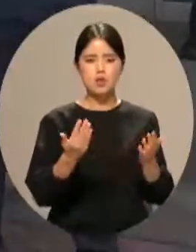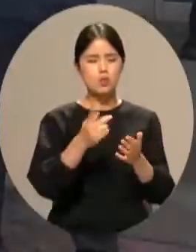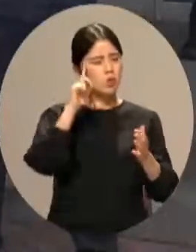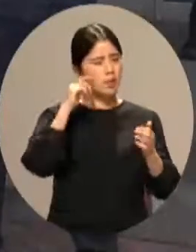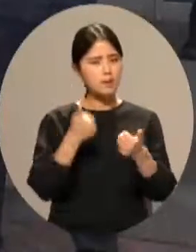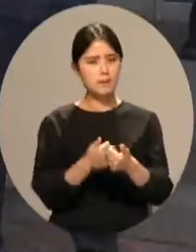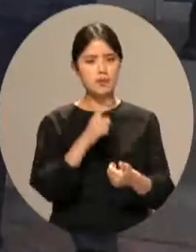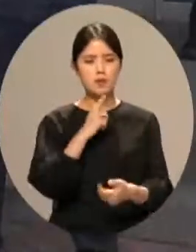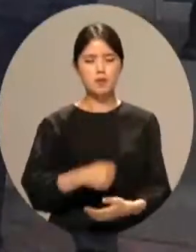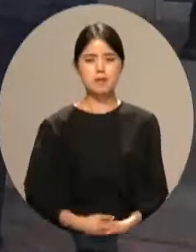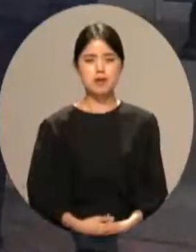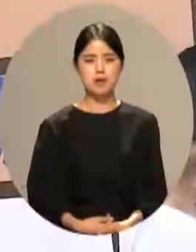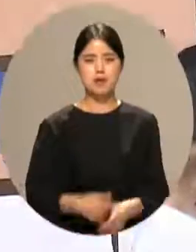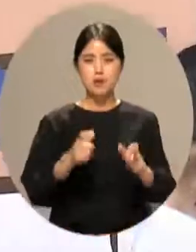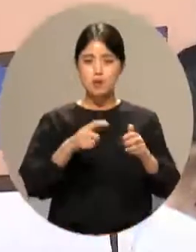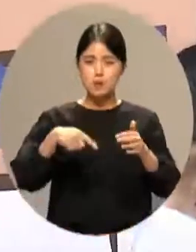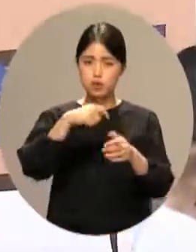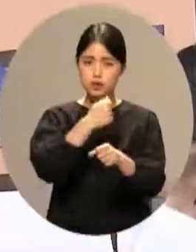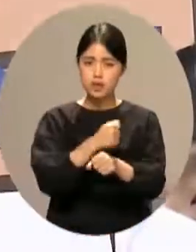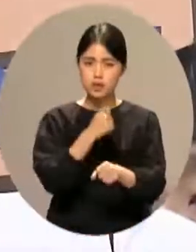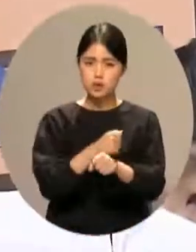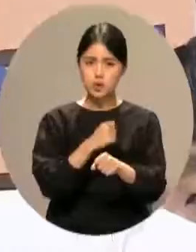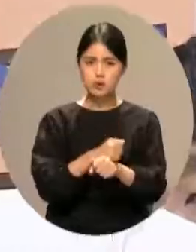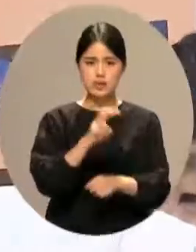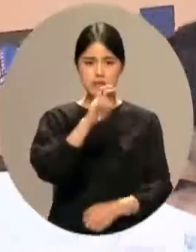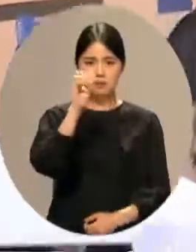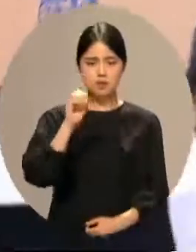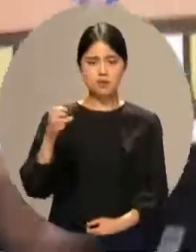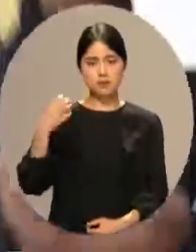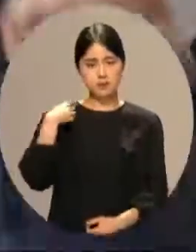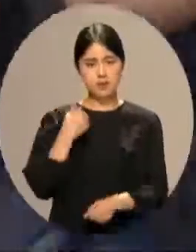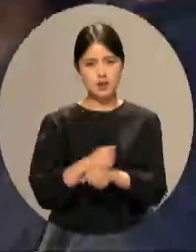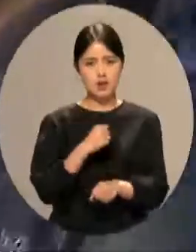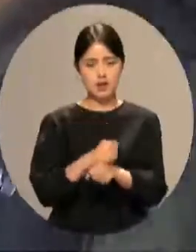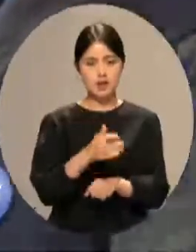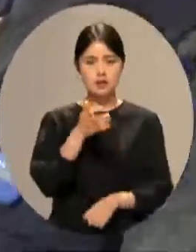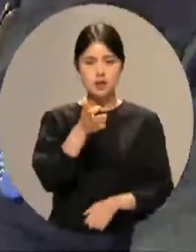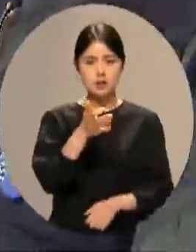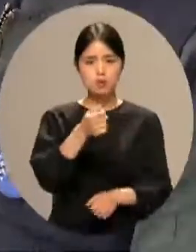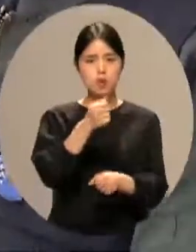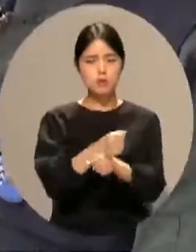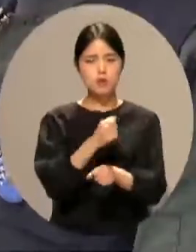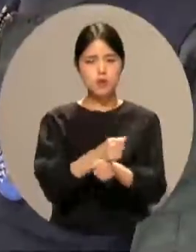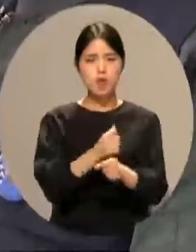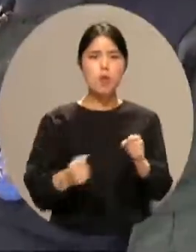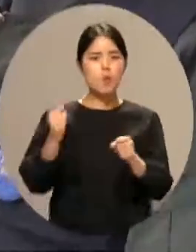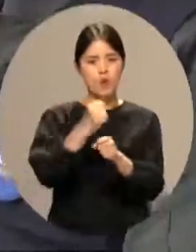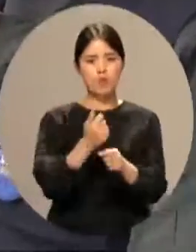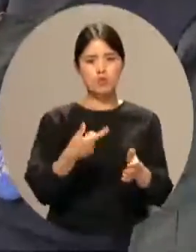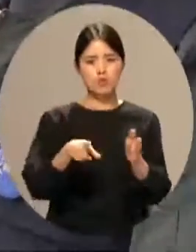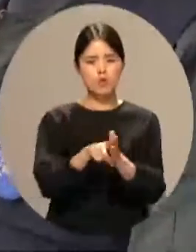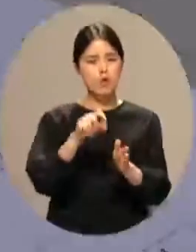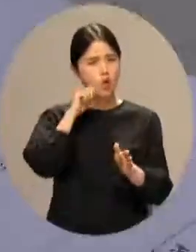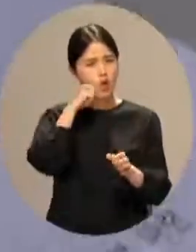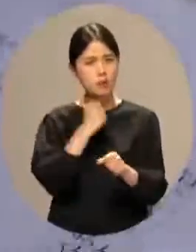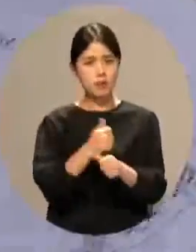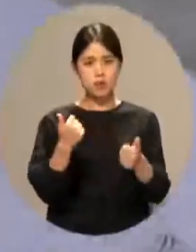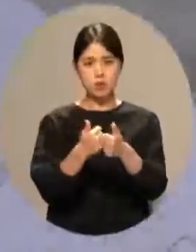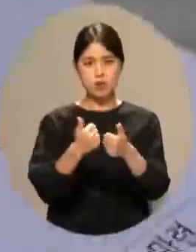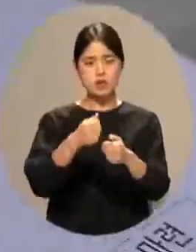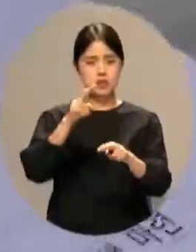반발하고 있습니다. 도내 제조업의 20%를 떠받쳐온 상용차 산업 회복을 위해 어렵게 만든